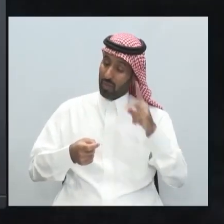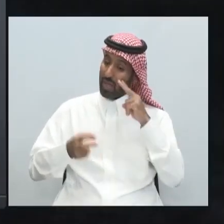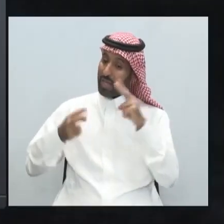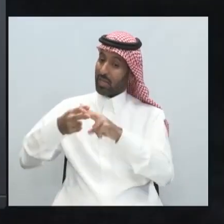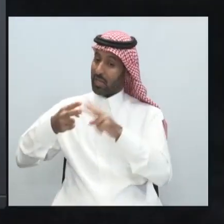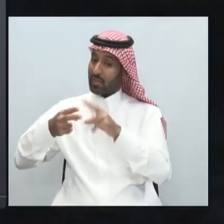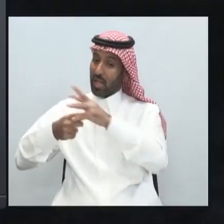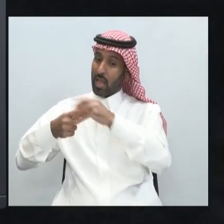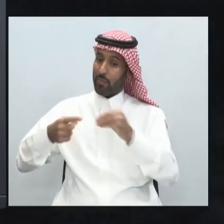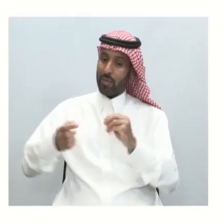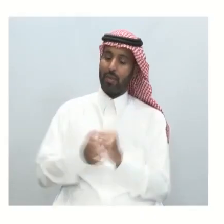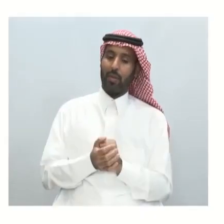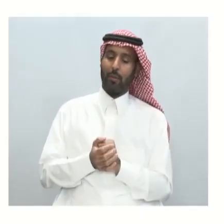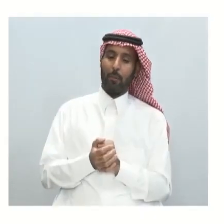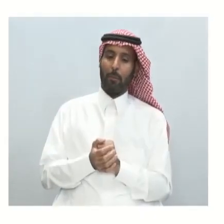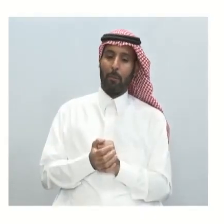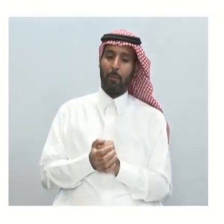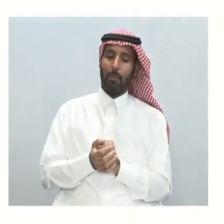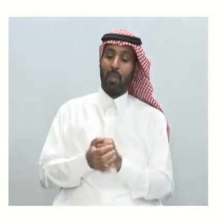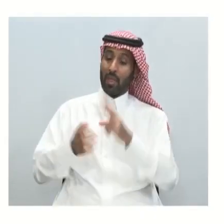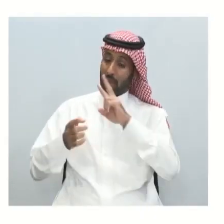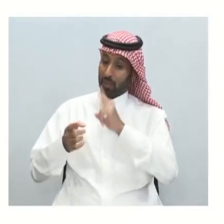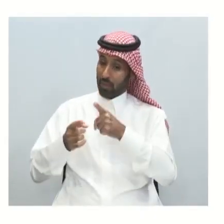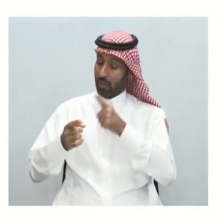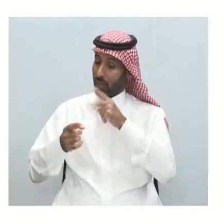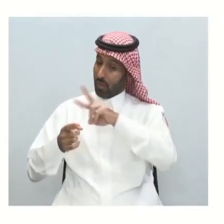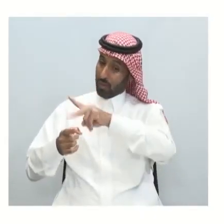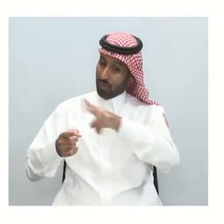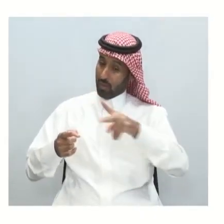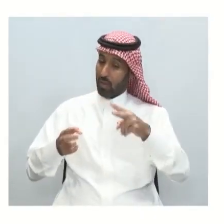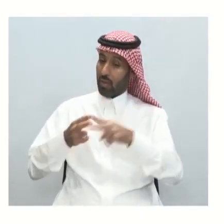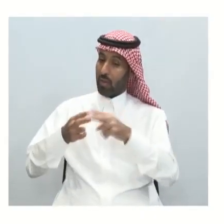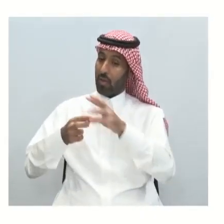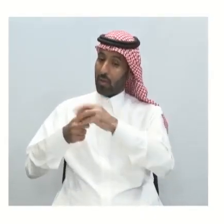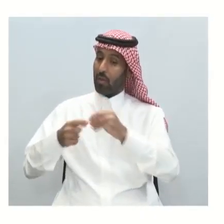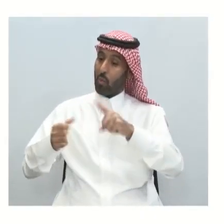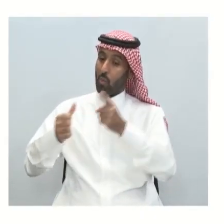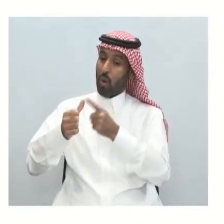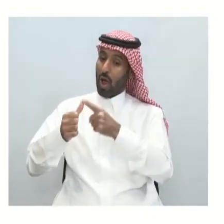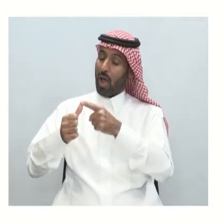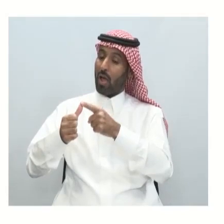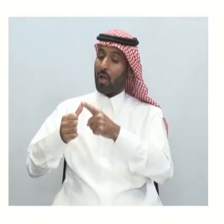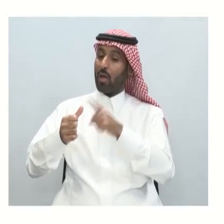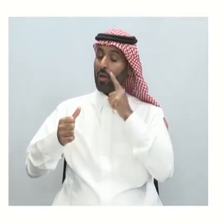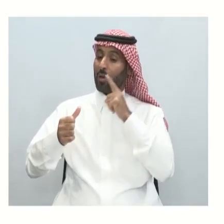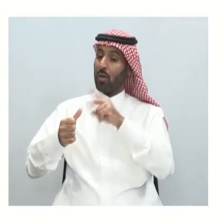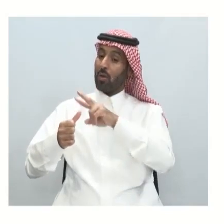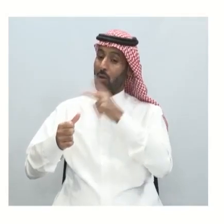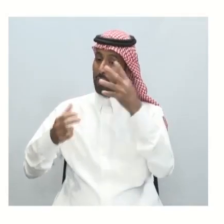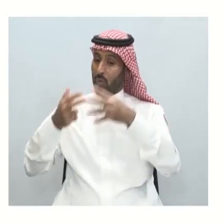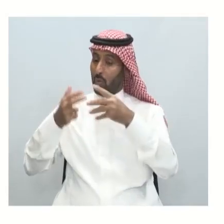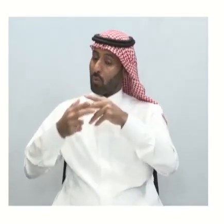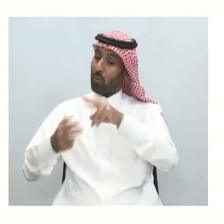في الكهروسالبيه اذا ستصنف الى جزئين ما هما روابط تساهميه